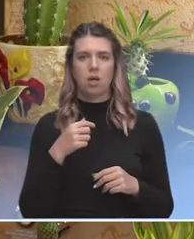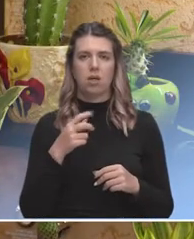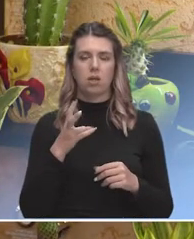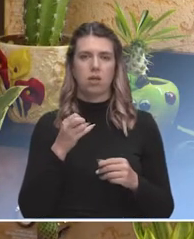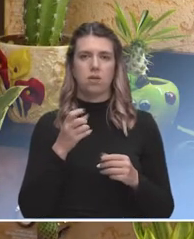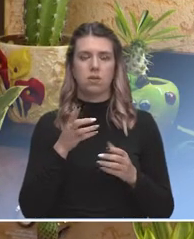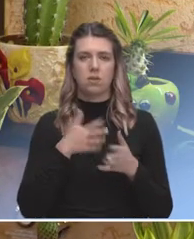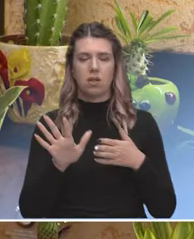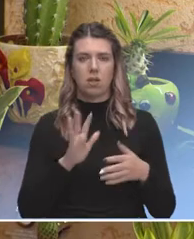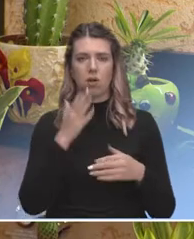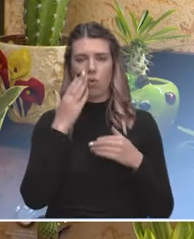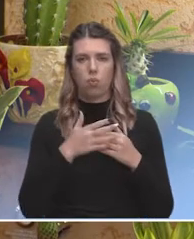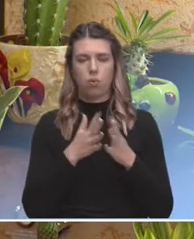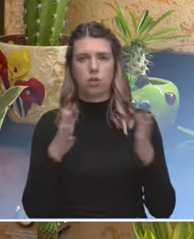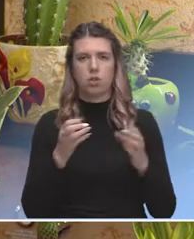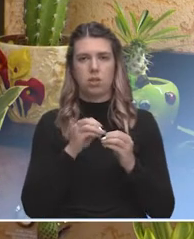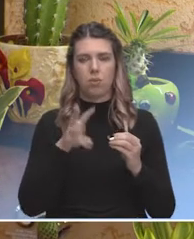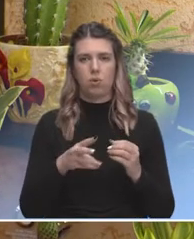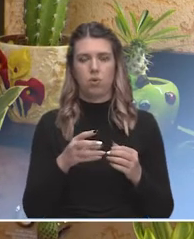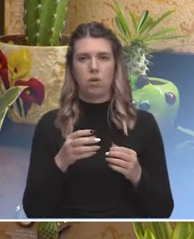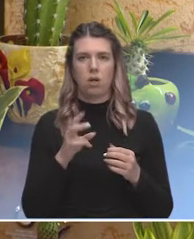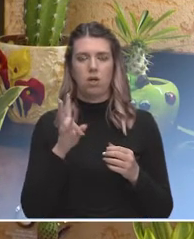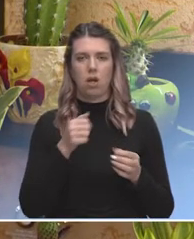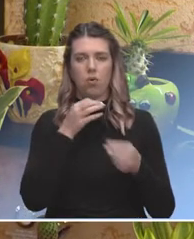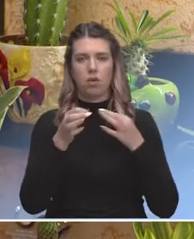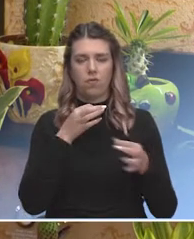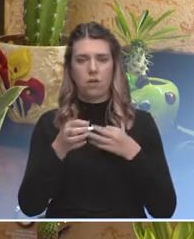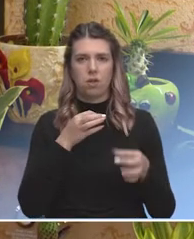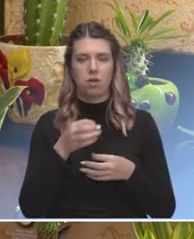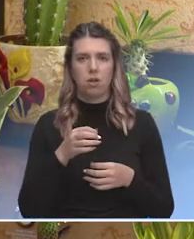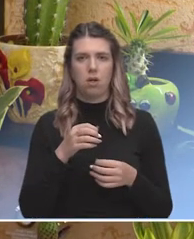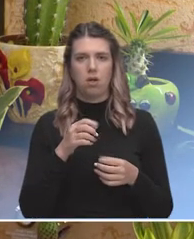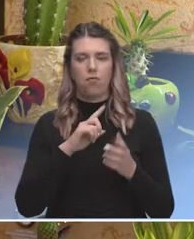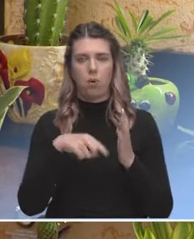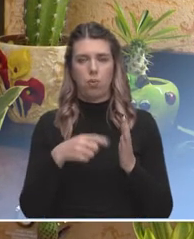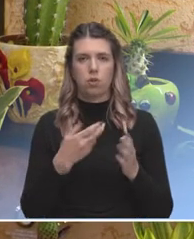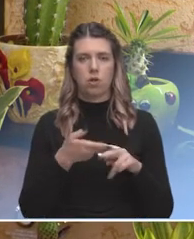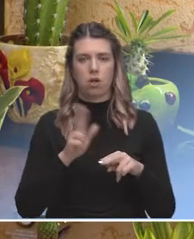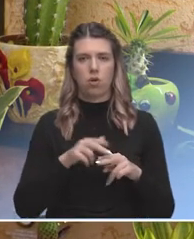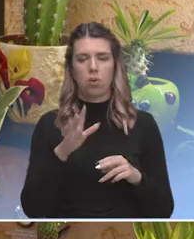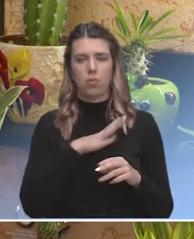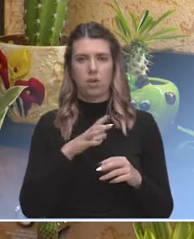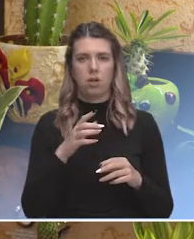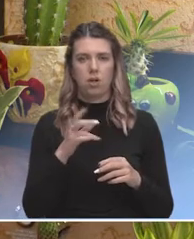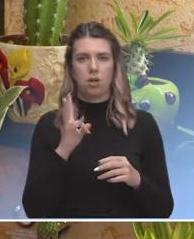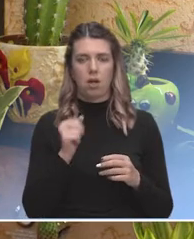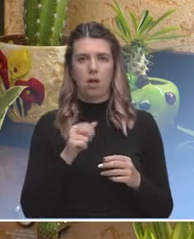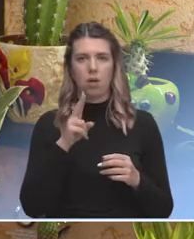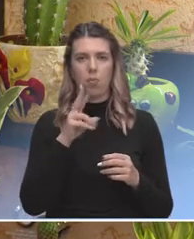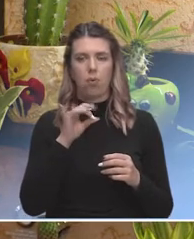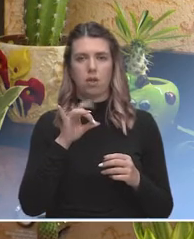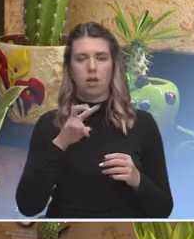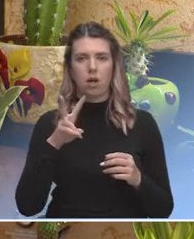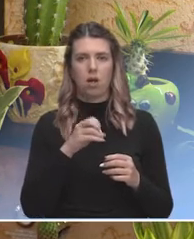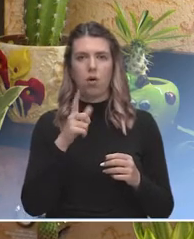не затратила больше 10 минут времени на ответы, которые мне нужно было,